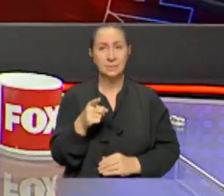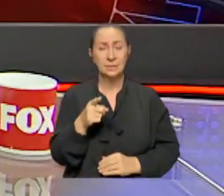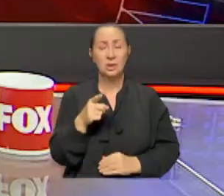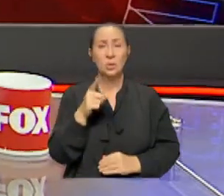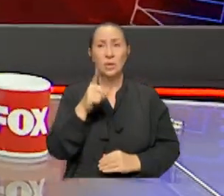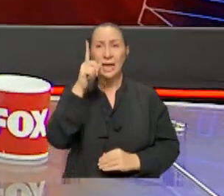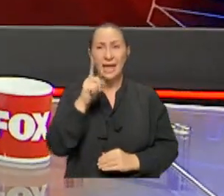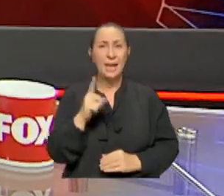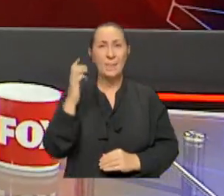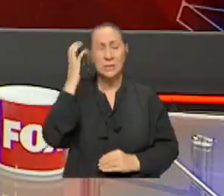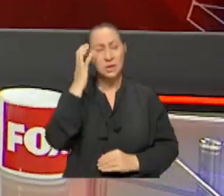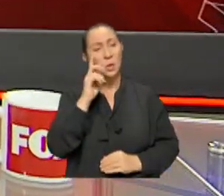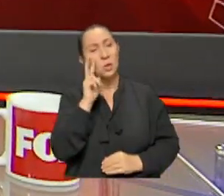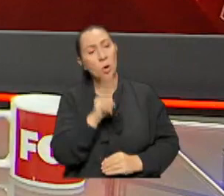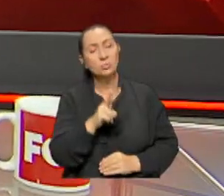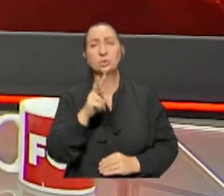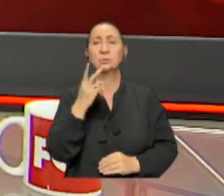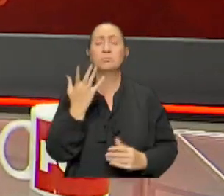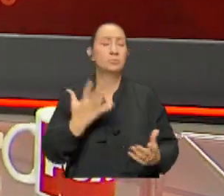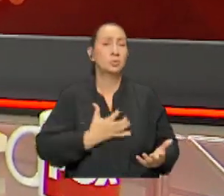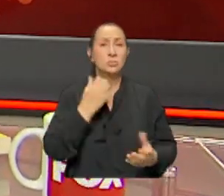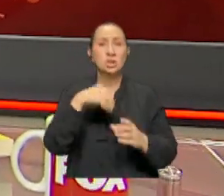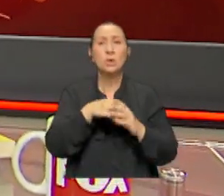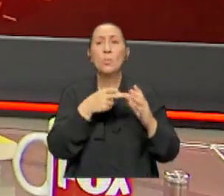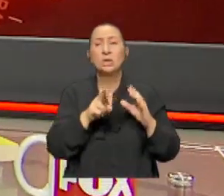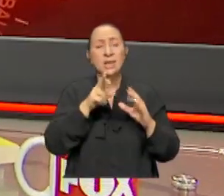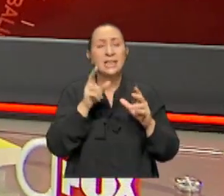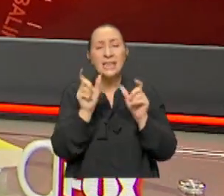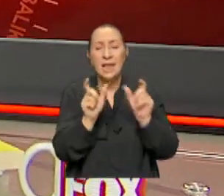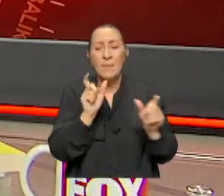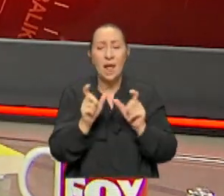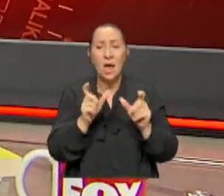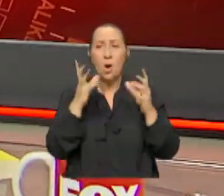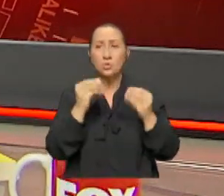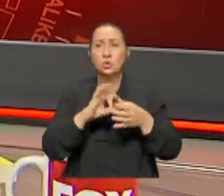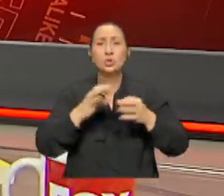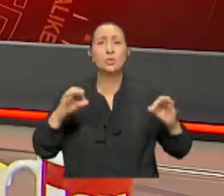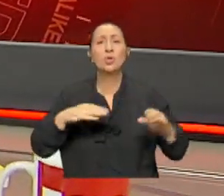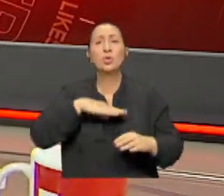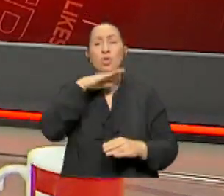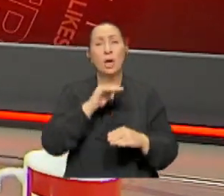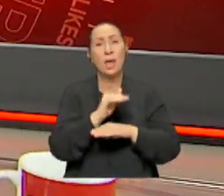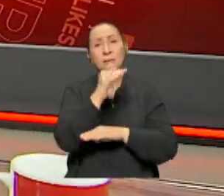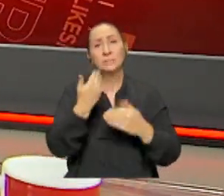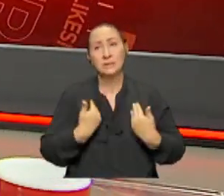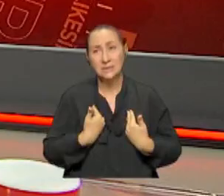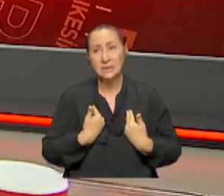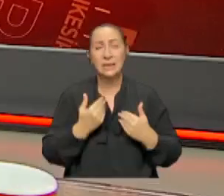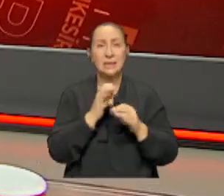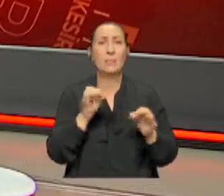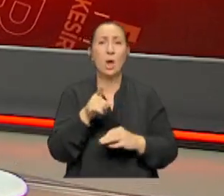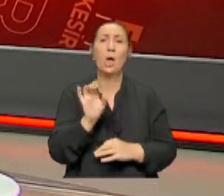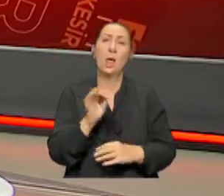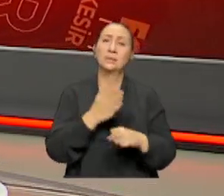bunu başından daha tespit etmiş ve diyor ki maalesef içi boşaltılan kelimelerle kurulmuş cümlelerle doldu hayatımız. Tam da